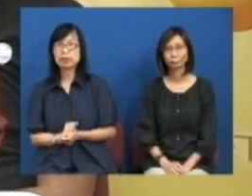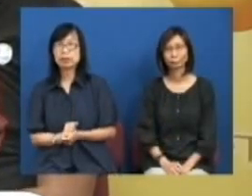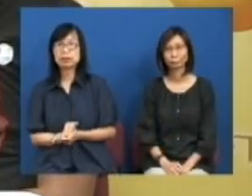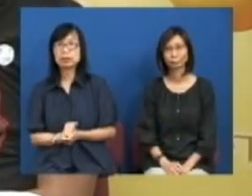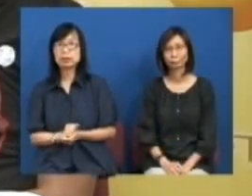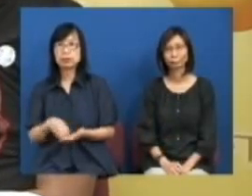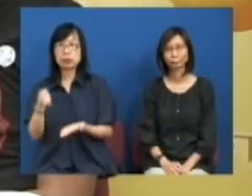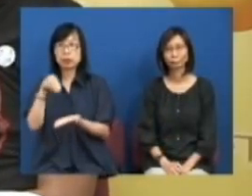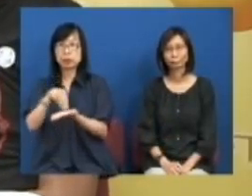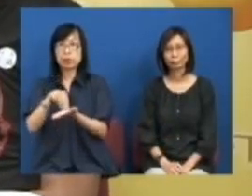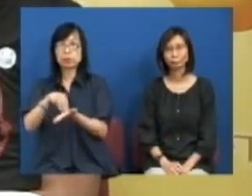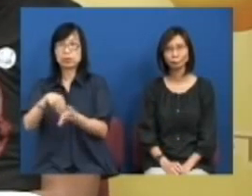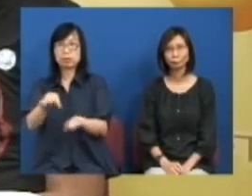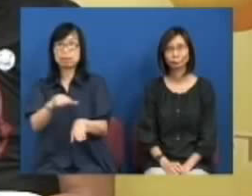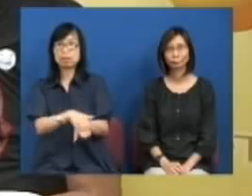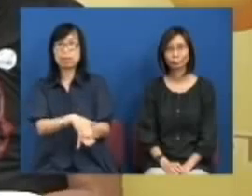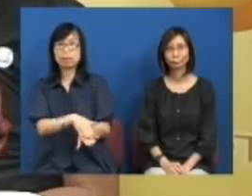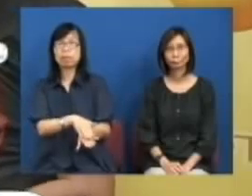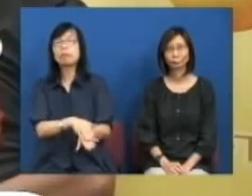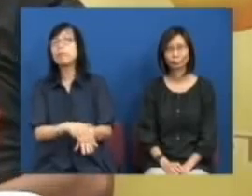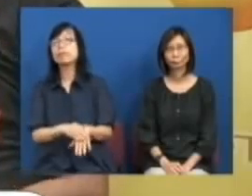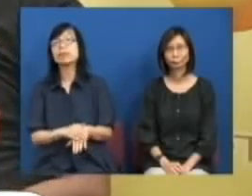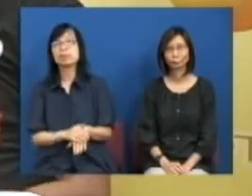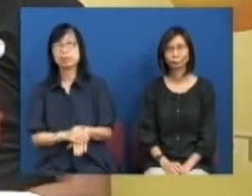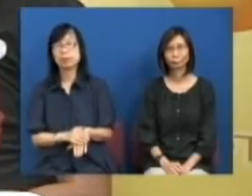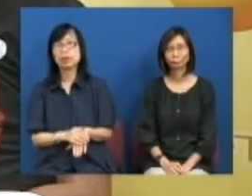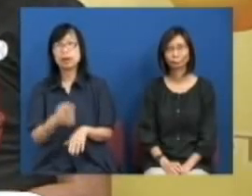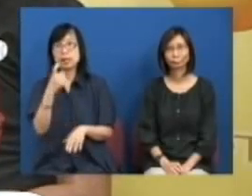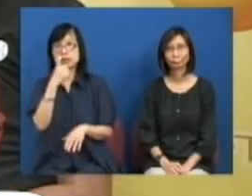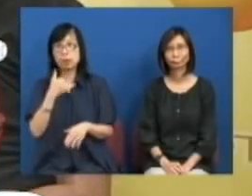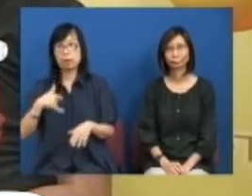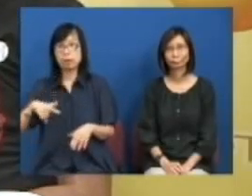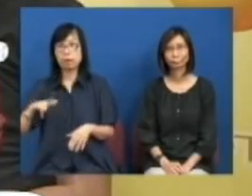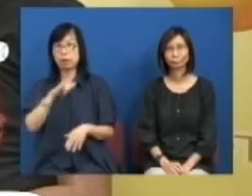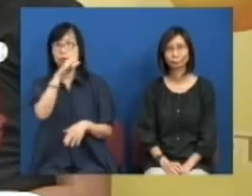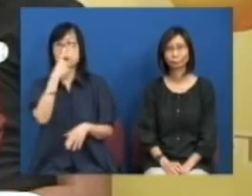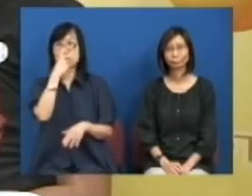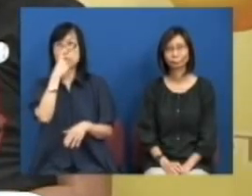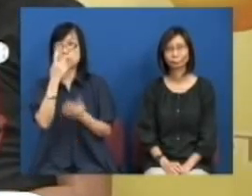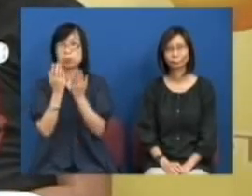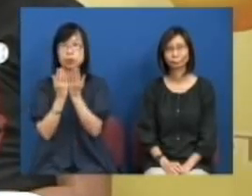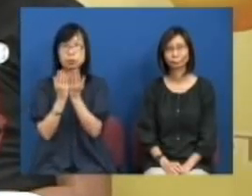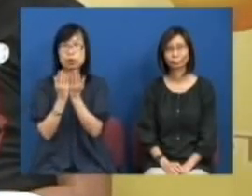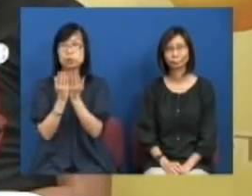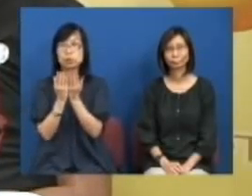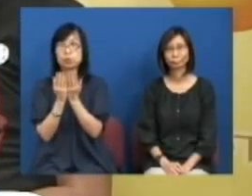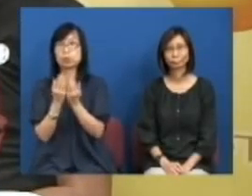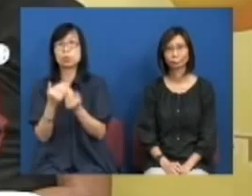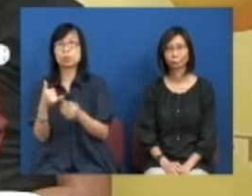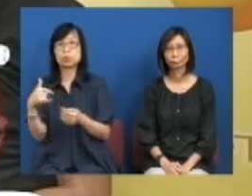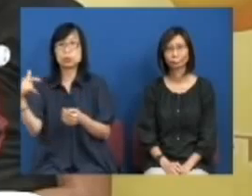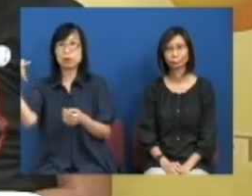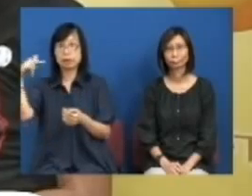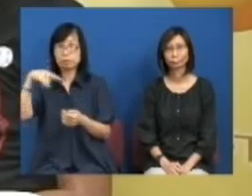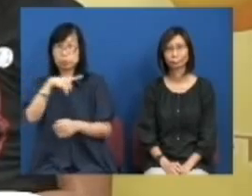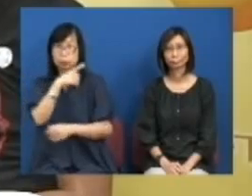咁就決定留低咗落嚟。佢本應就已經去咗英國嗰度讀書，啊讀完之後咧就呢個做完博